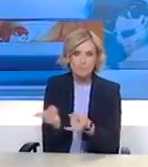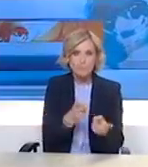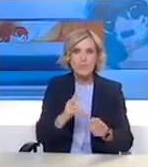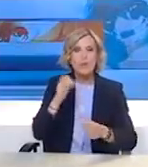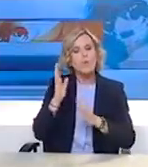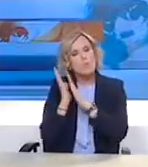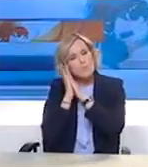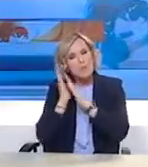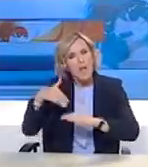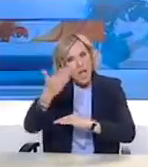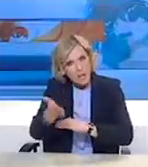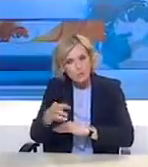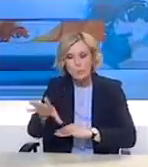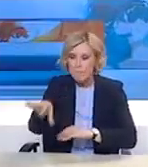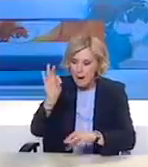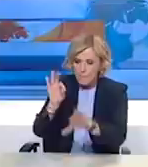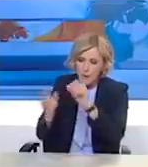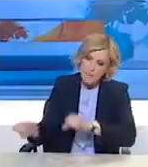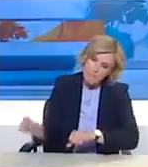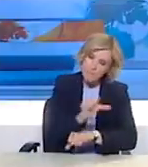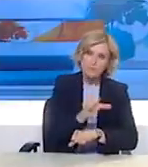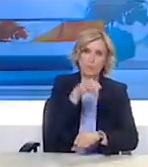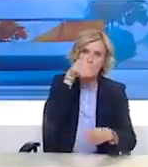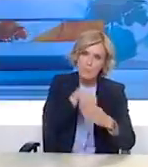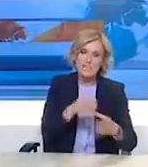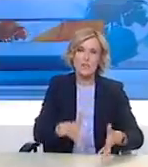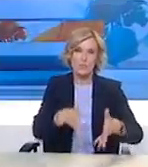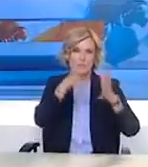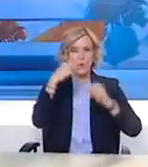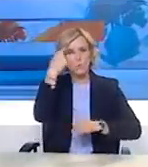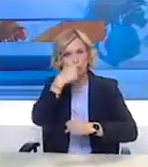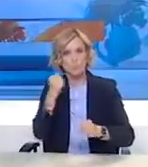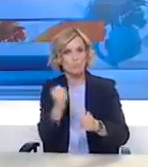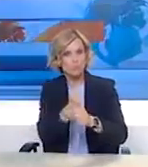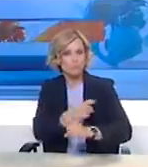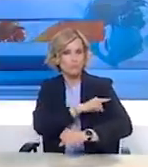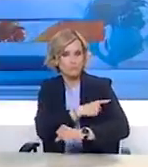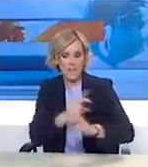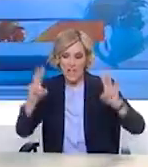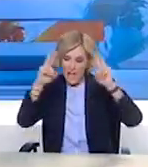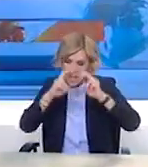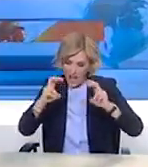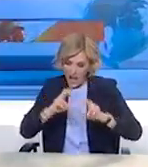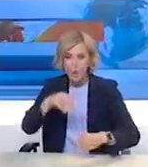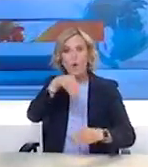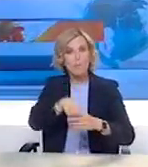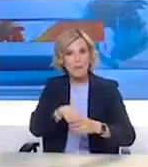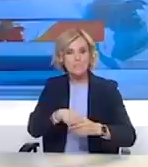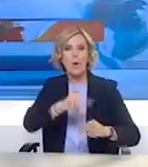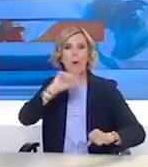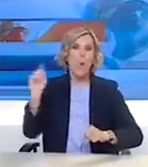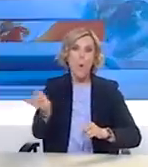δομείς, καθώς και προσωπικό που ασχολείται εκεί. Όλα τα αποτελέσματα από τους προηγούμενους ελέγχους που πραγματοποιήθηκαν στη δομή είναι